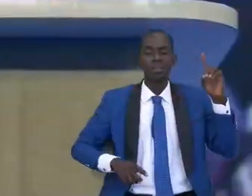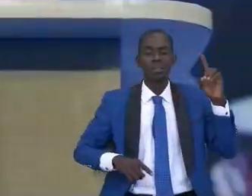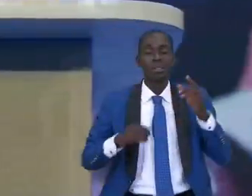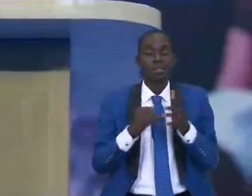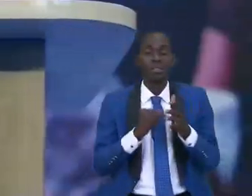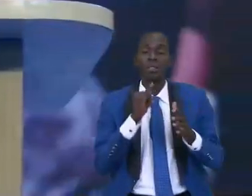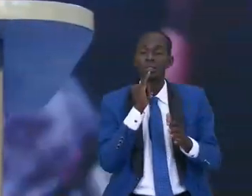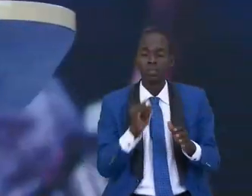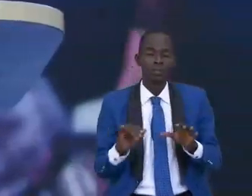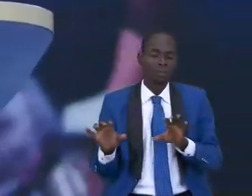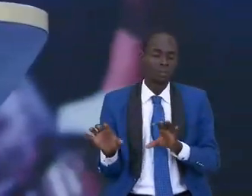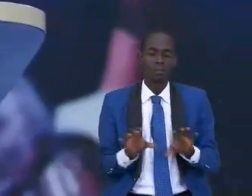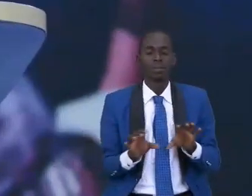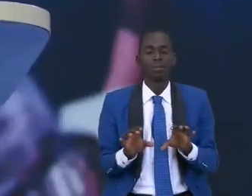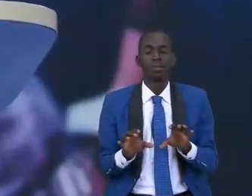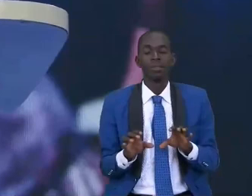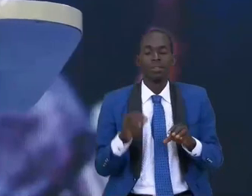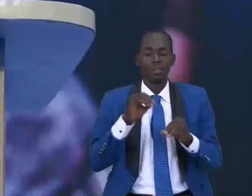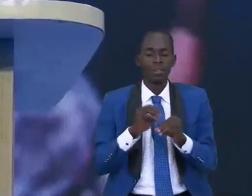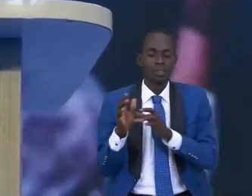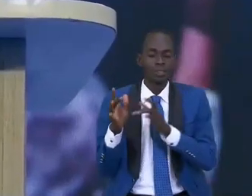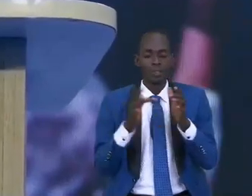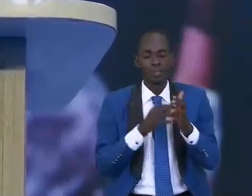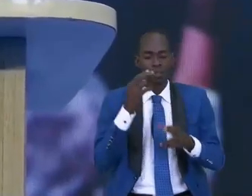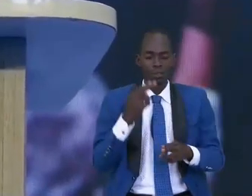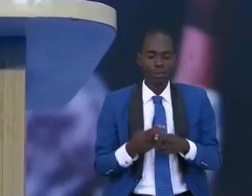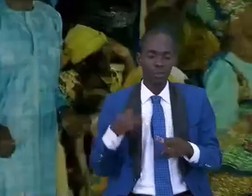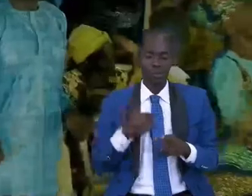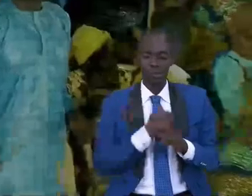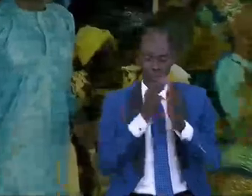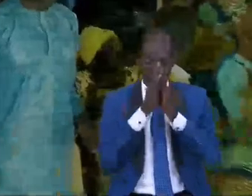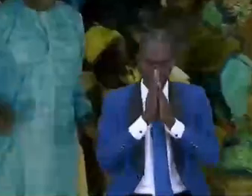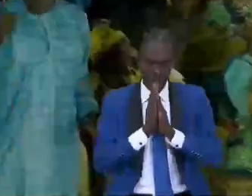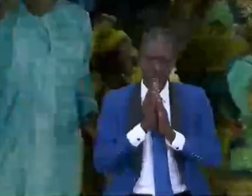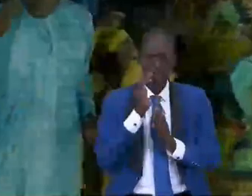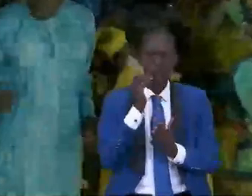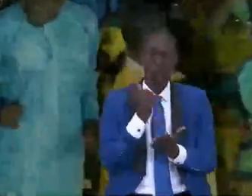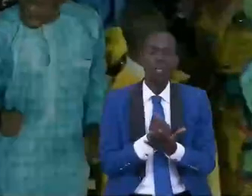c'est accompli. Au nom de Jésus, nous prions.